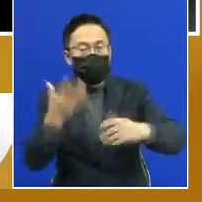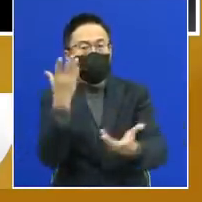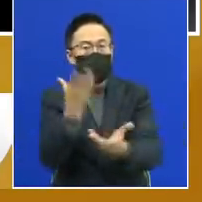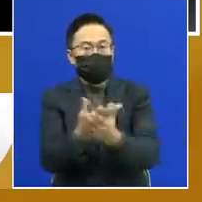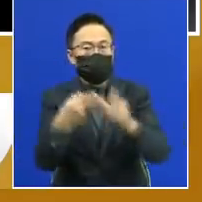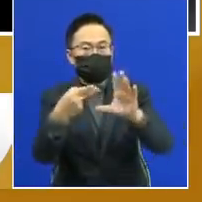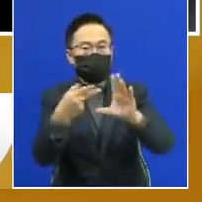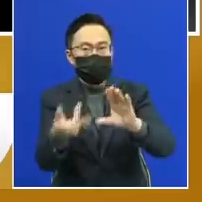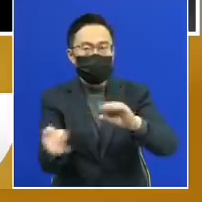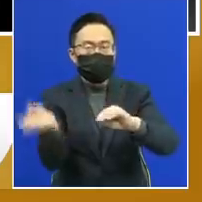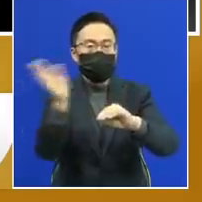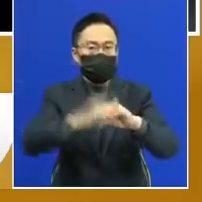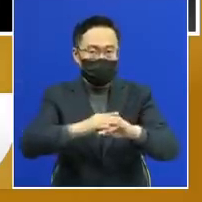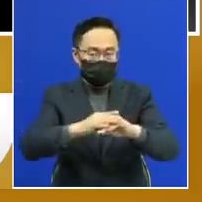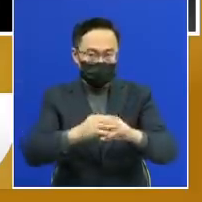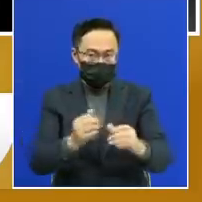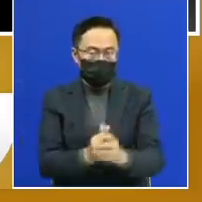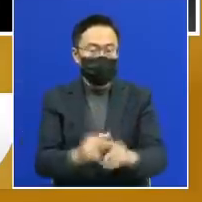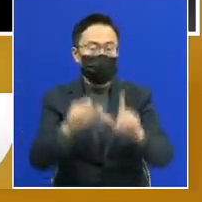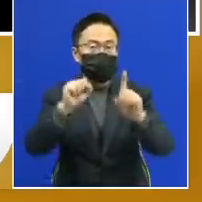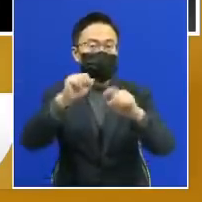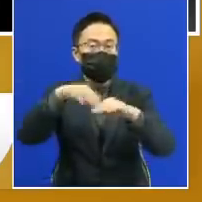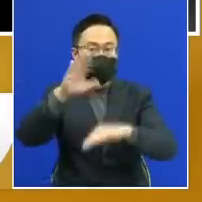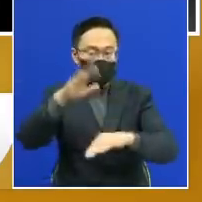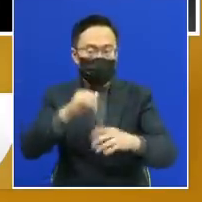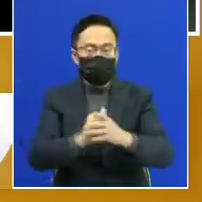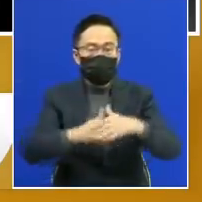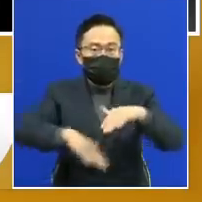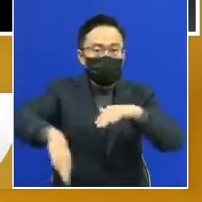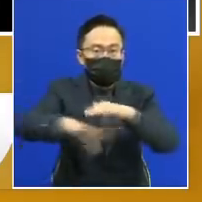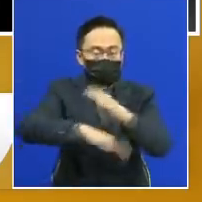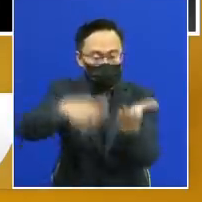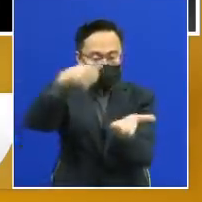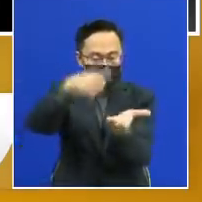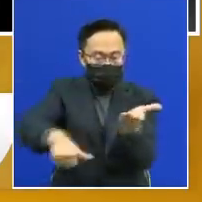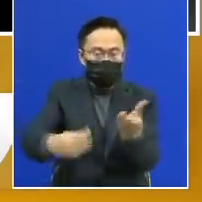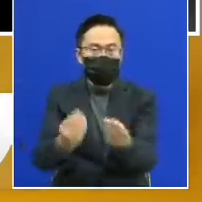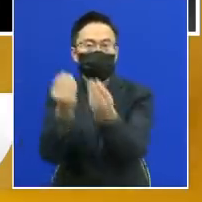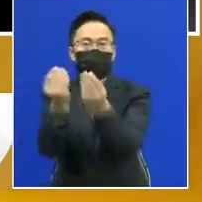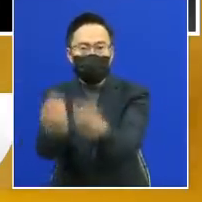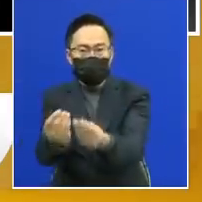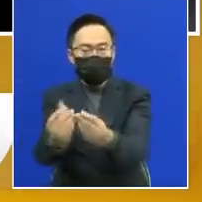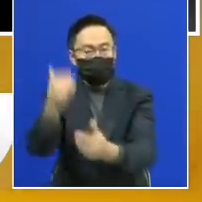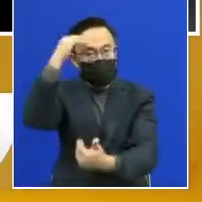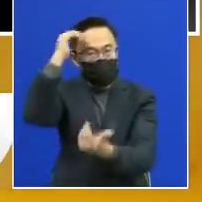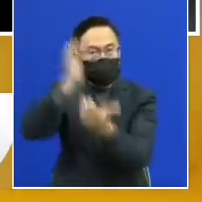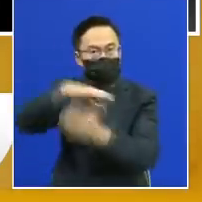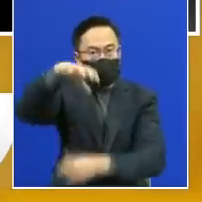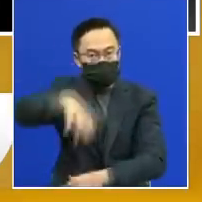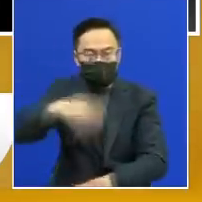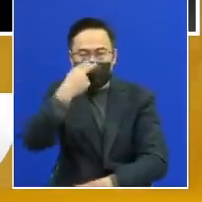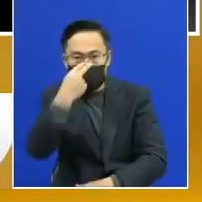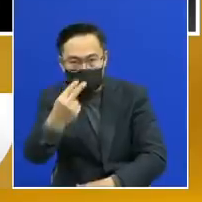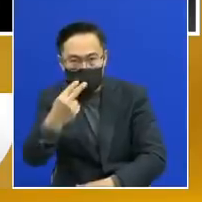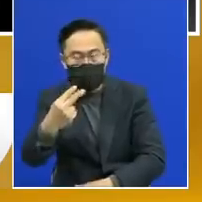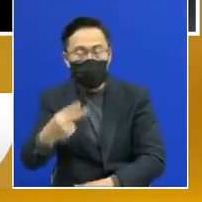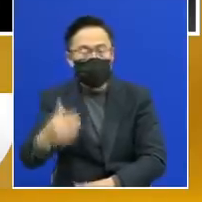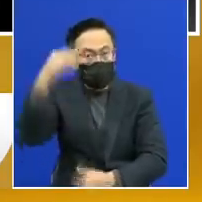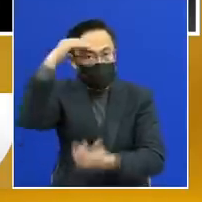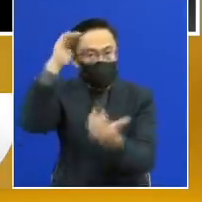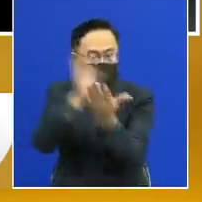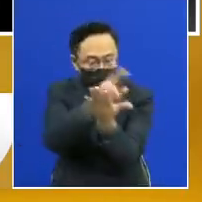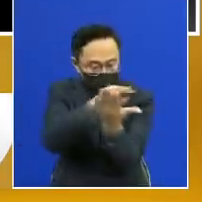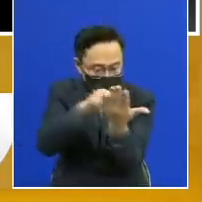ล้วพี่ก็เอาตัวเสนอราคาไปที่สน.พอสอนอเสร็จเข